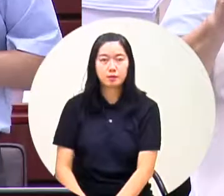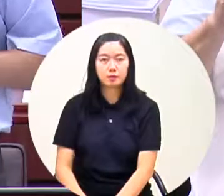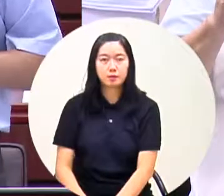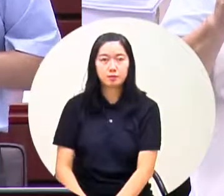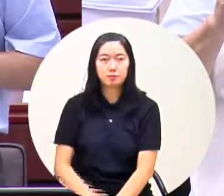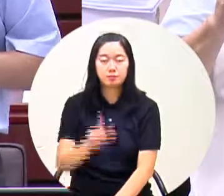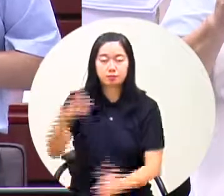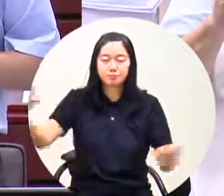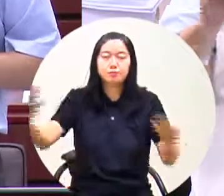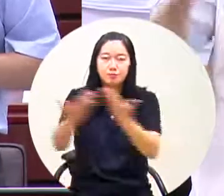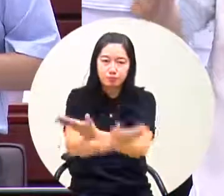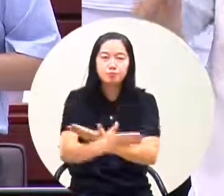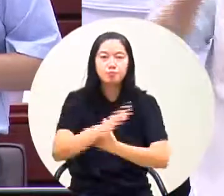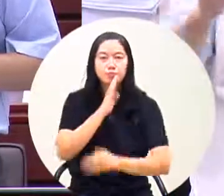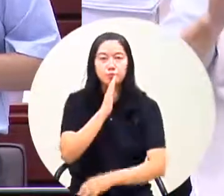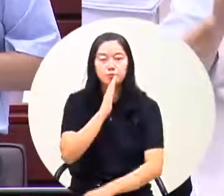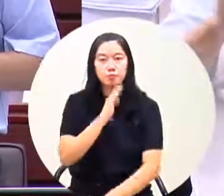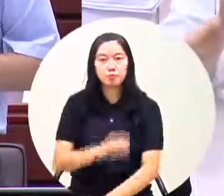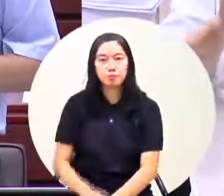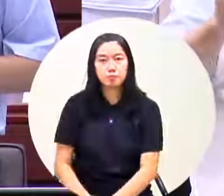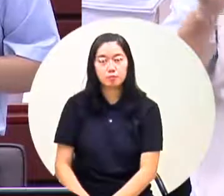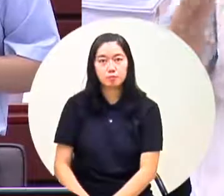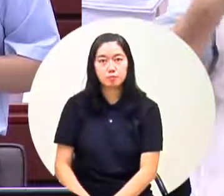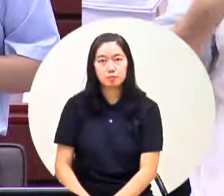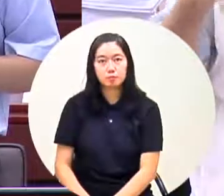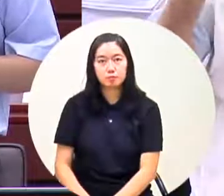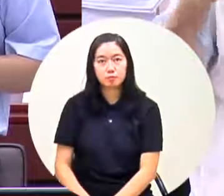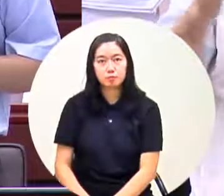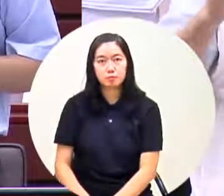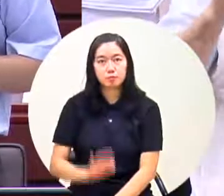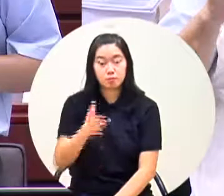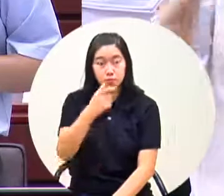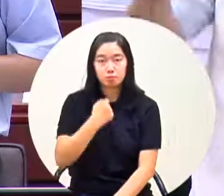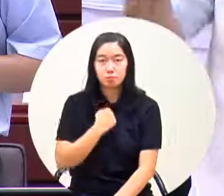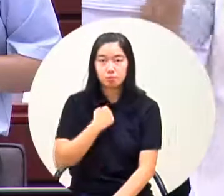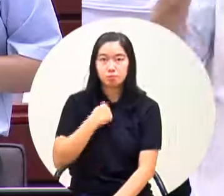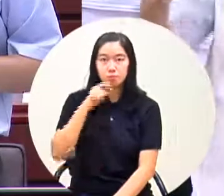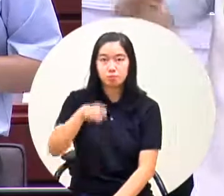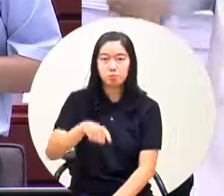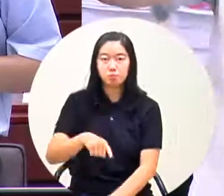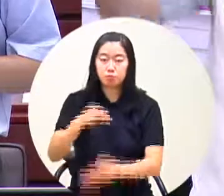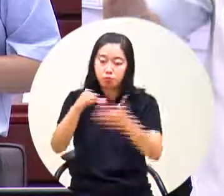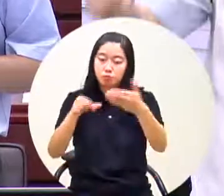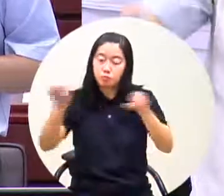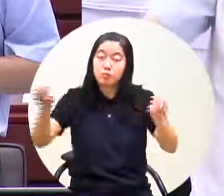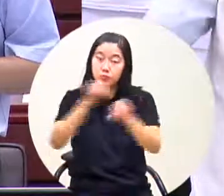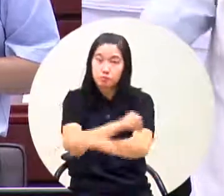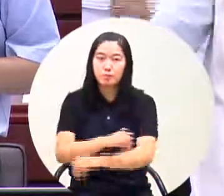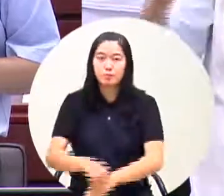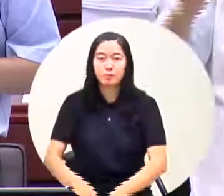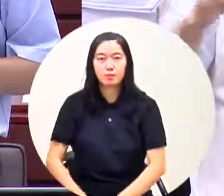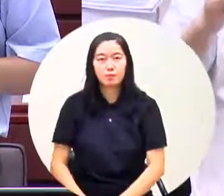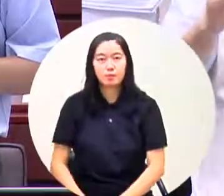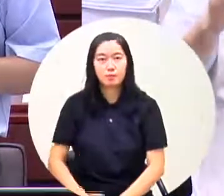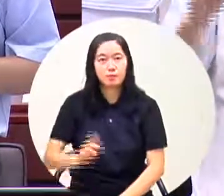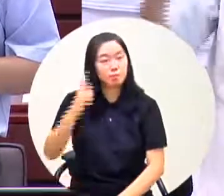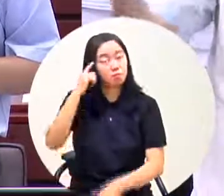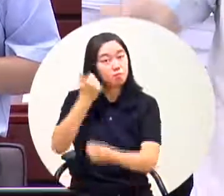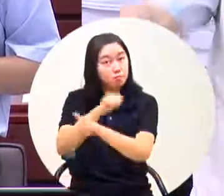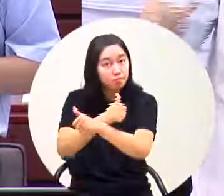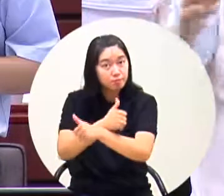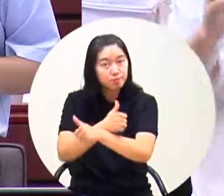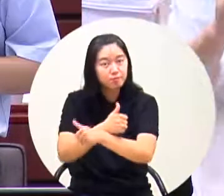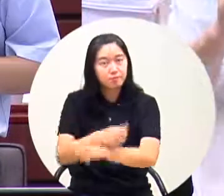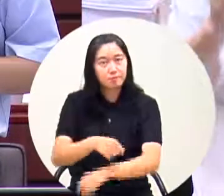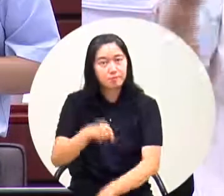对啦，吼，一定是安尼吼。啊，但是你讲我嘛知影，讲是条件交换，但是你敢有考虑讲按家己